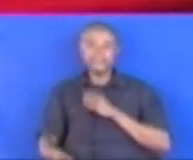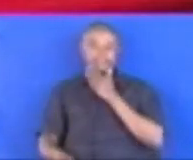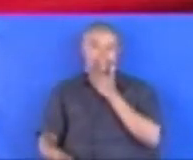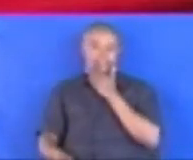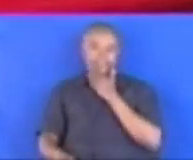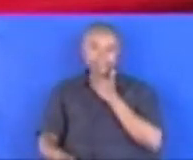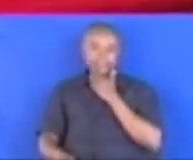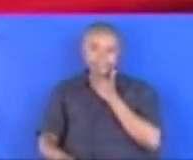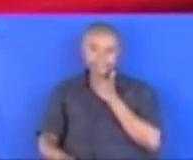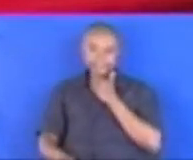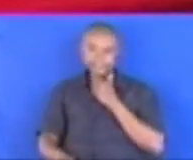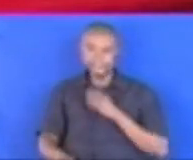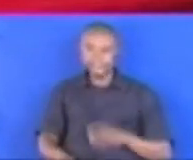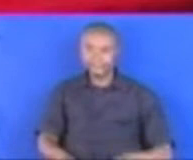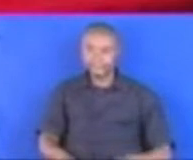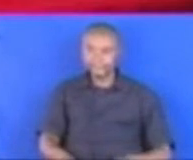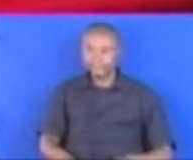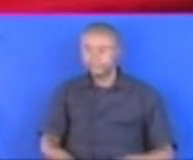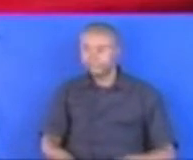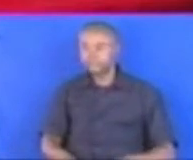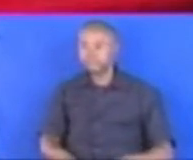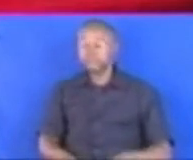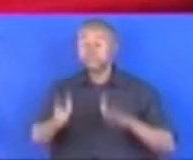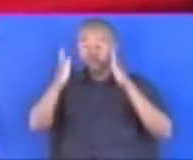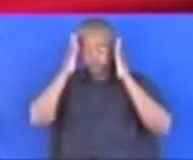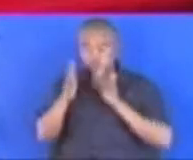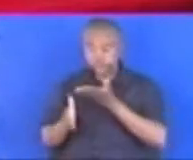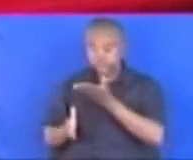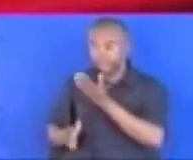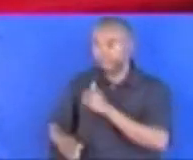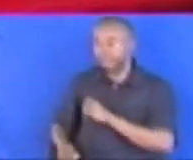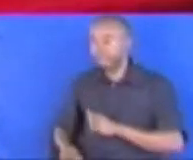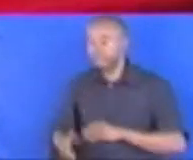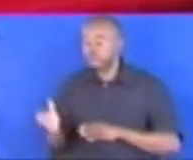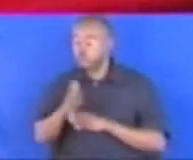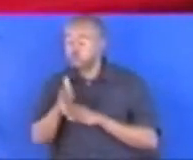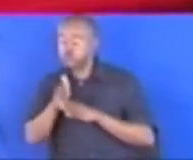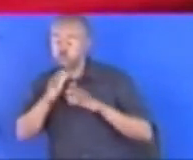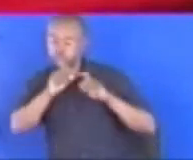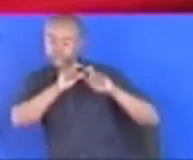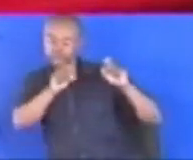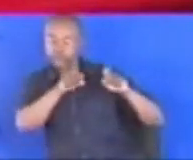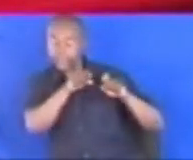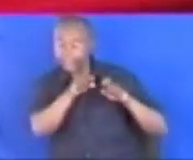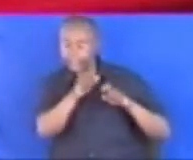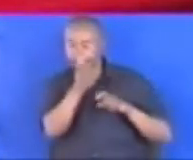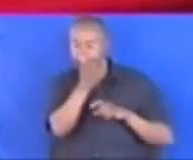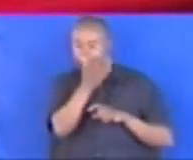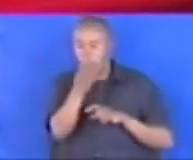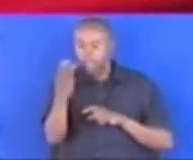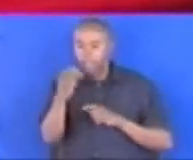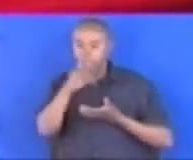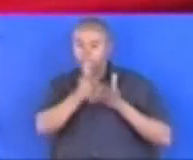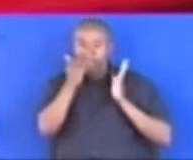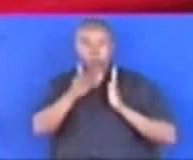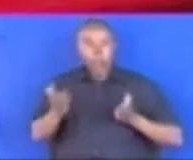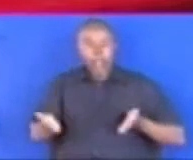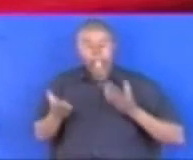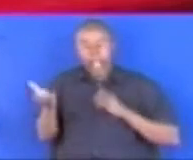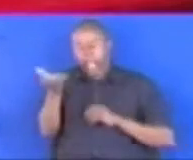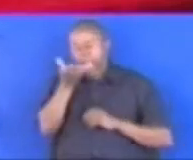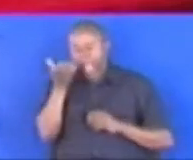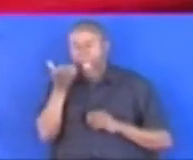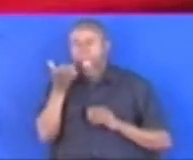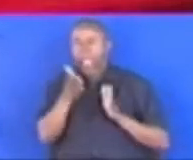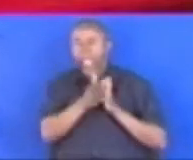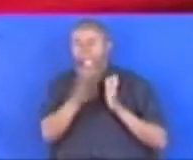kielelezo namba 3 tulichokitoa. Mheshimiwa Naibu Spika, kwa upande wa fungu namba 53, Idara Kuu ya Maendeleo ya Jamii,